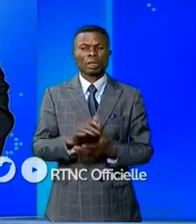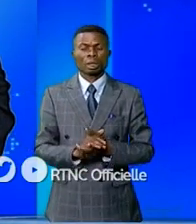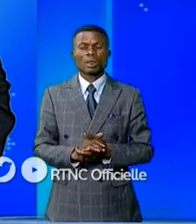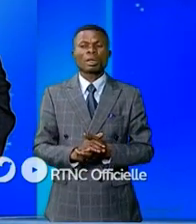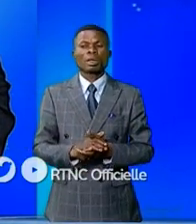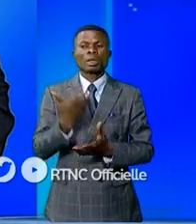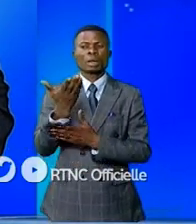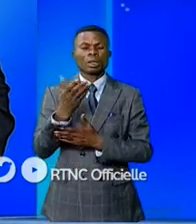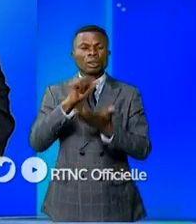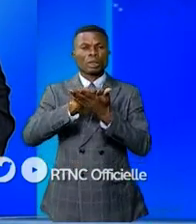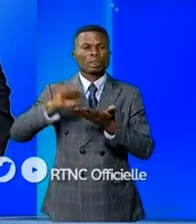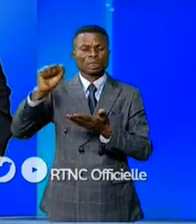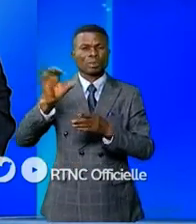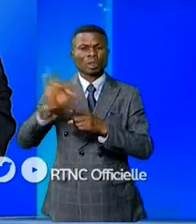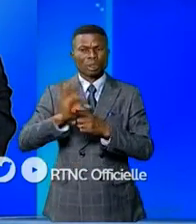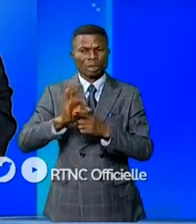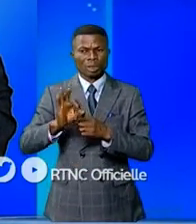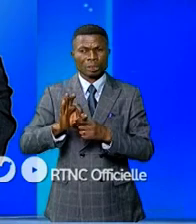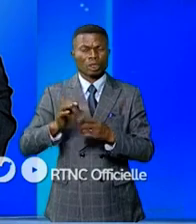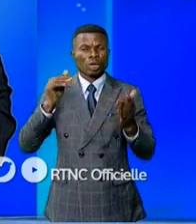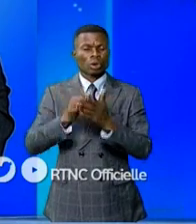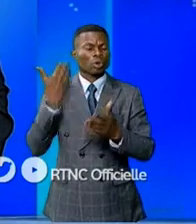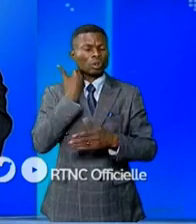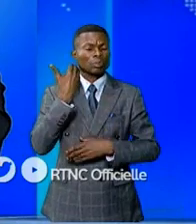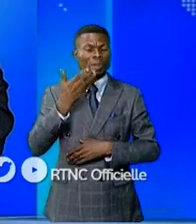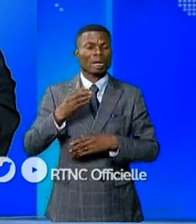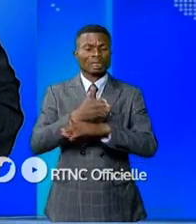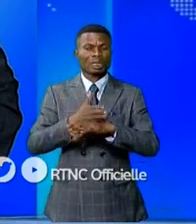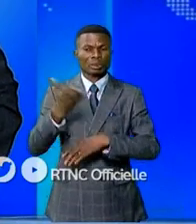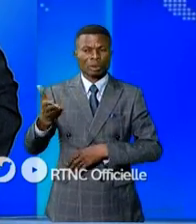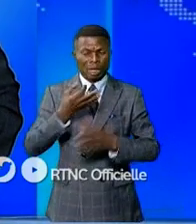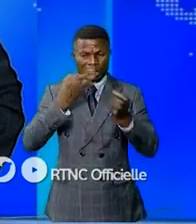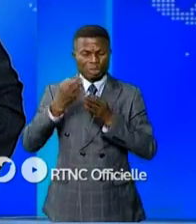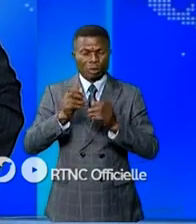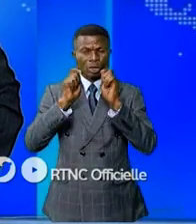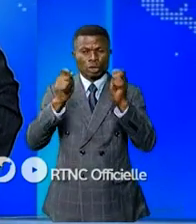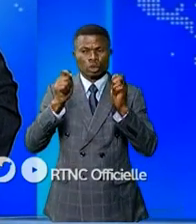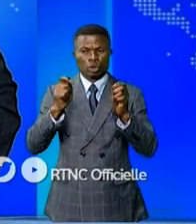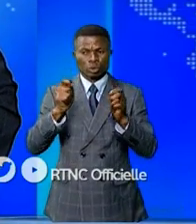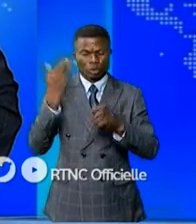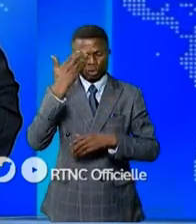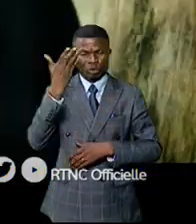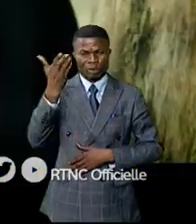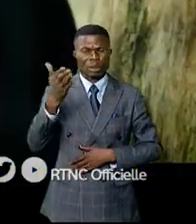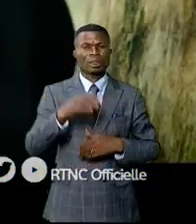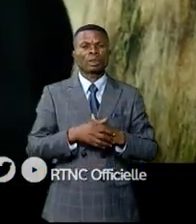lancé un séminaire de formation en épidémiologie vétérinaire. Les détails dans ce reportage signé Cédric